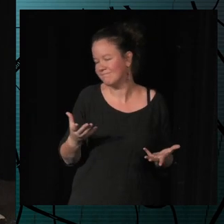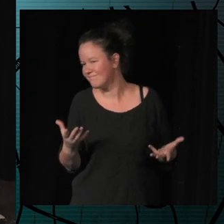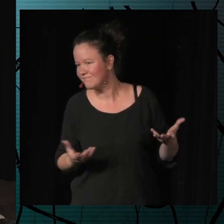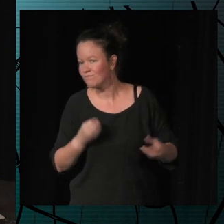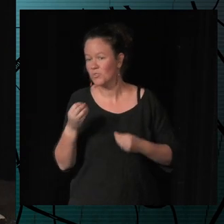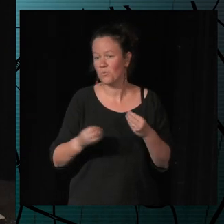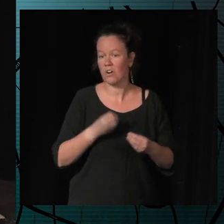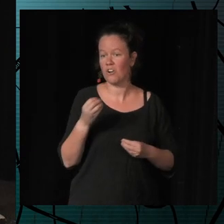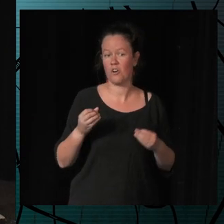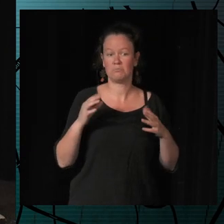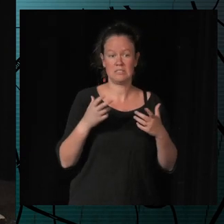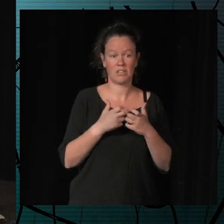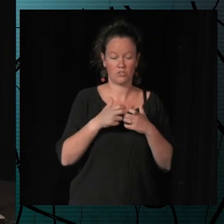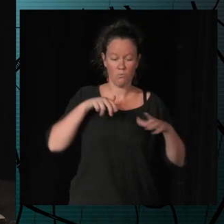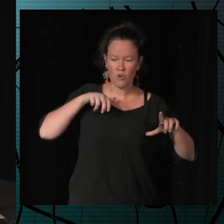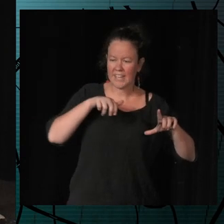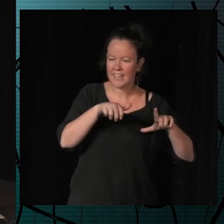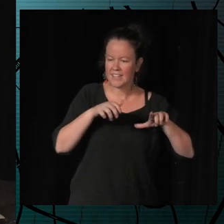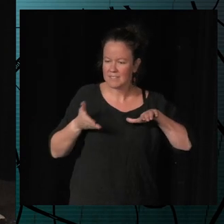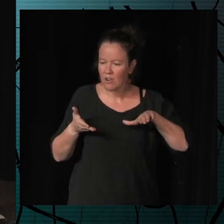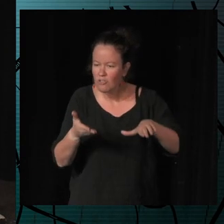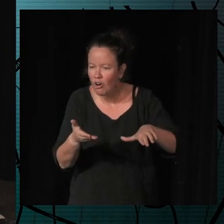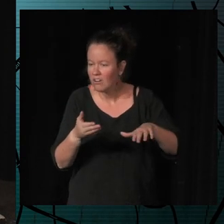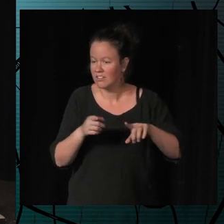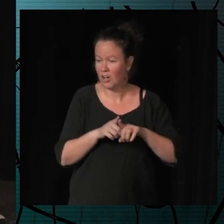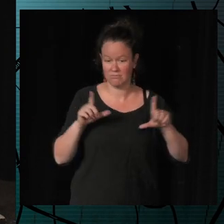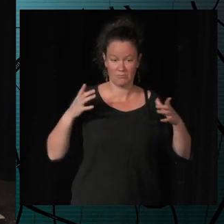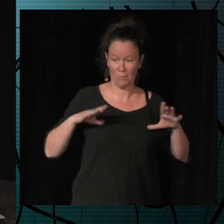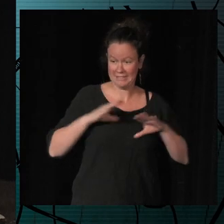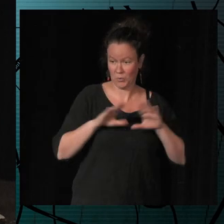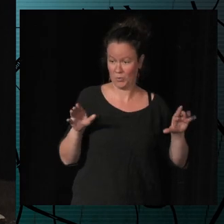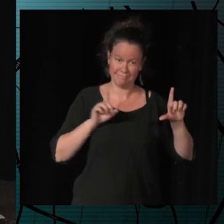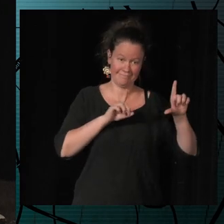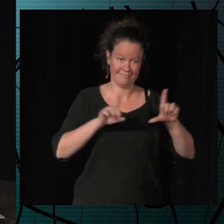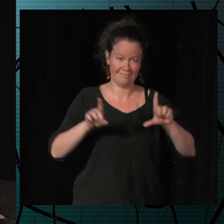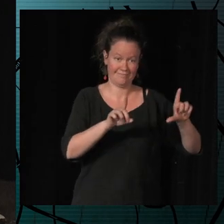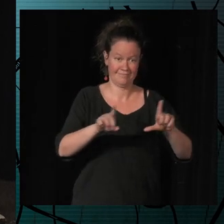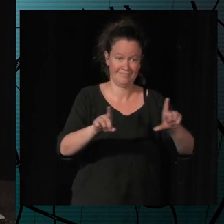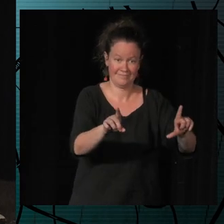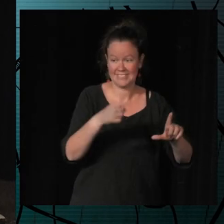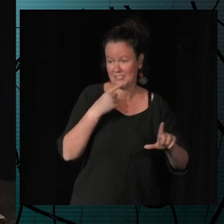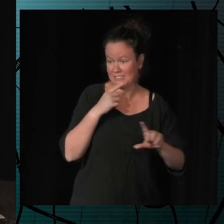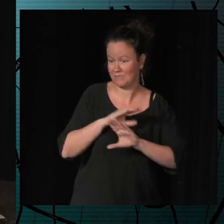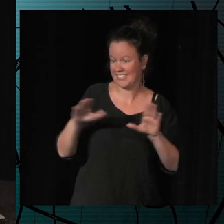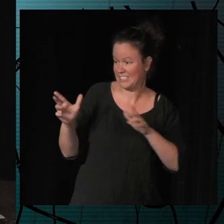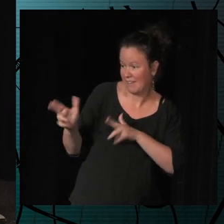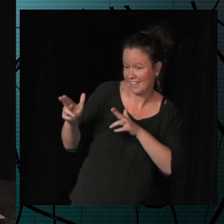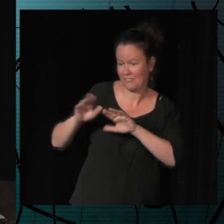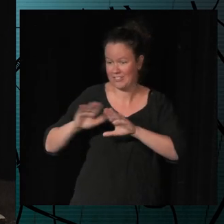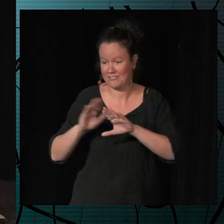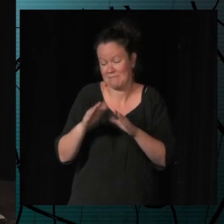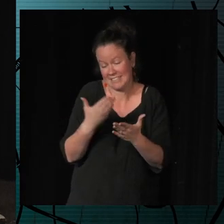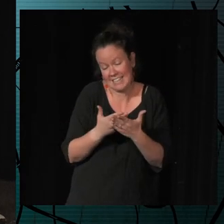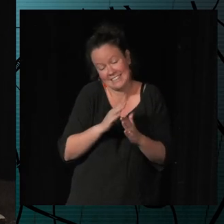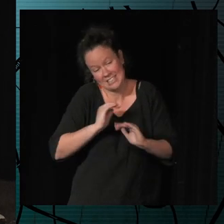façon walking Simulator façon les premiers jeux de blober team et là on est encore dans un autre type d'expérience merci beaucoup